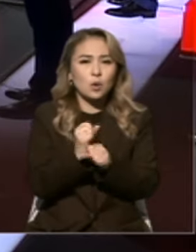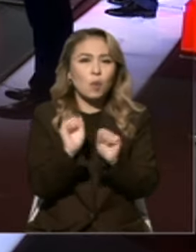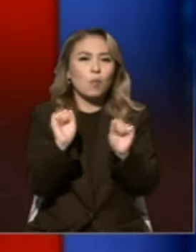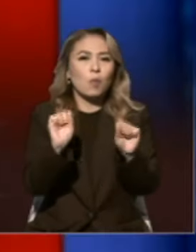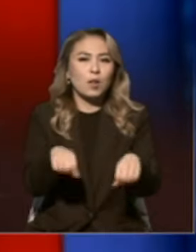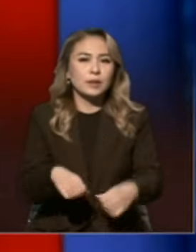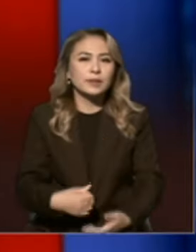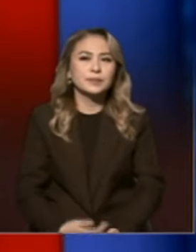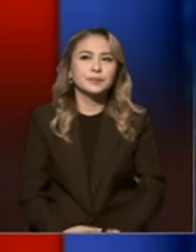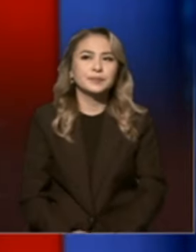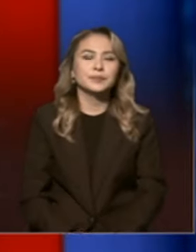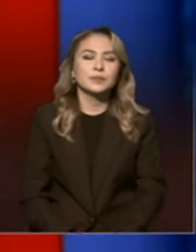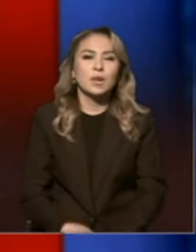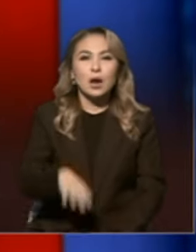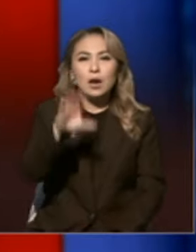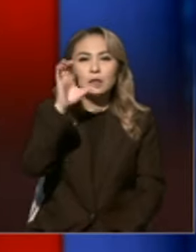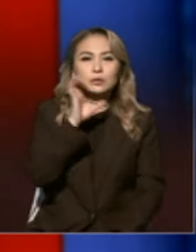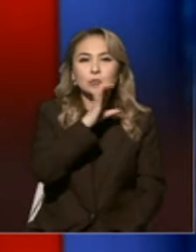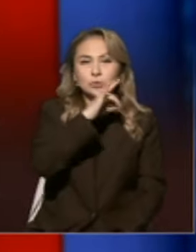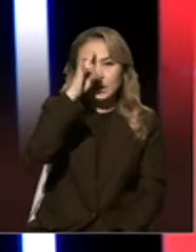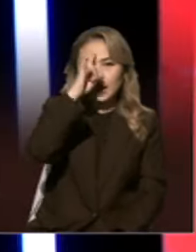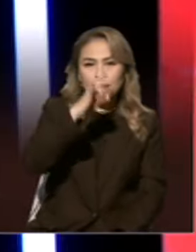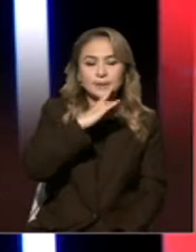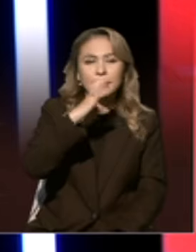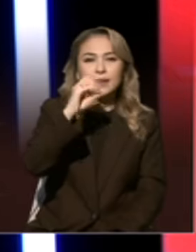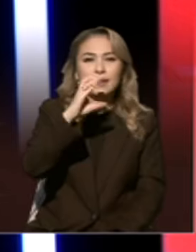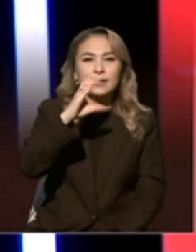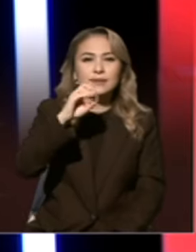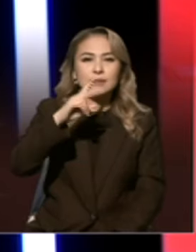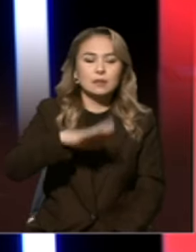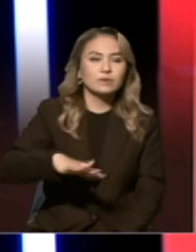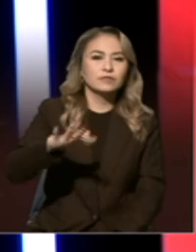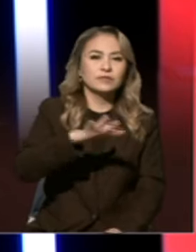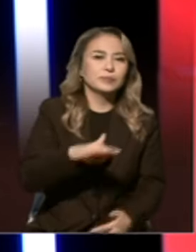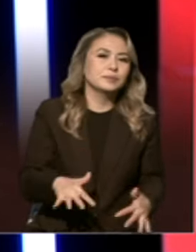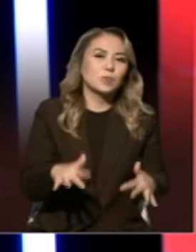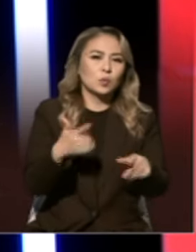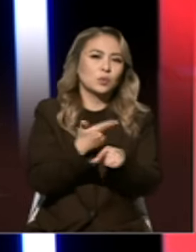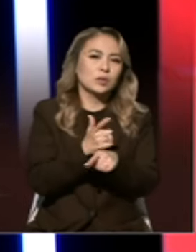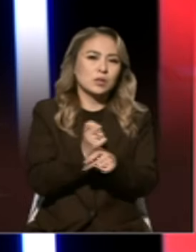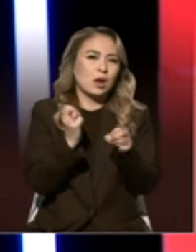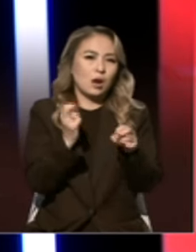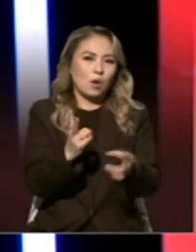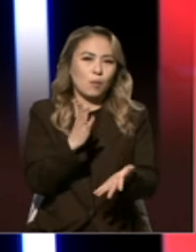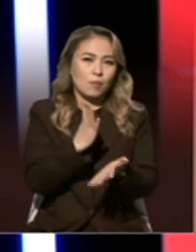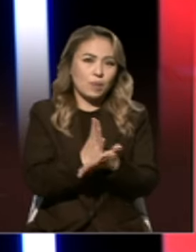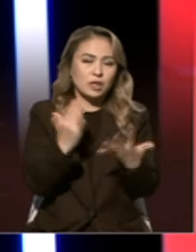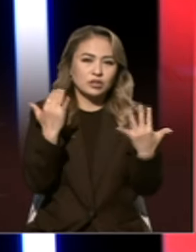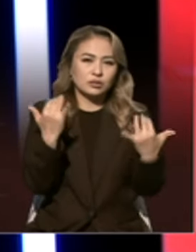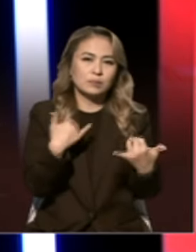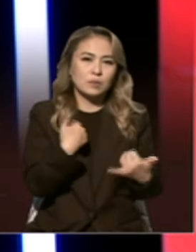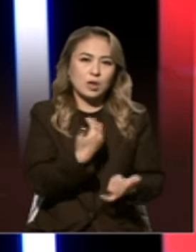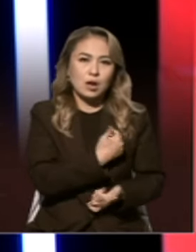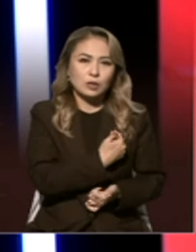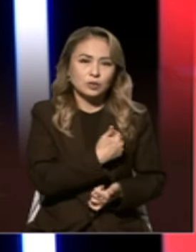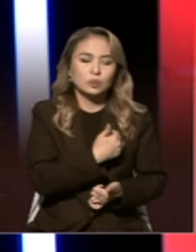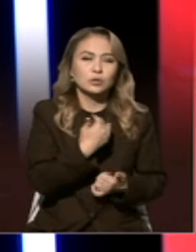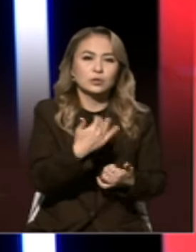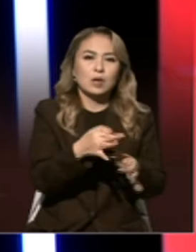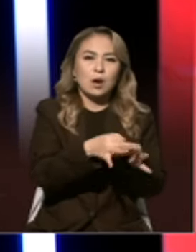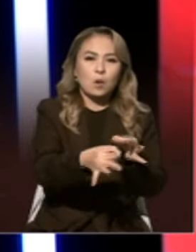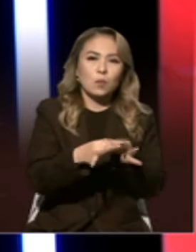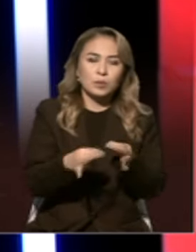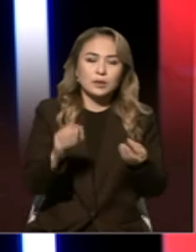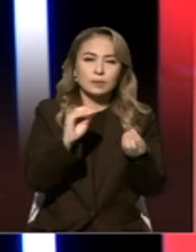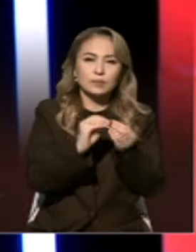Иә, мына солтүстік Қазақстанда Есіл өзенінің арнасынан асуы да мысалы үлкен қауіп төндіріп отыр. Қазір рұқсат етсеңіздер осы өңірдегі аймақтағы